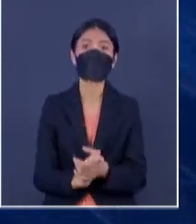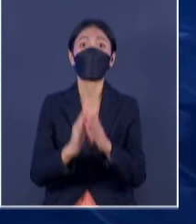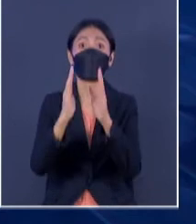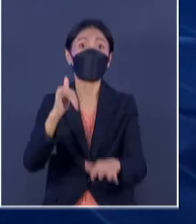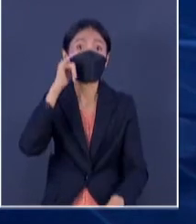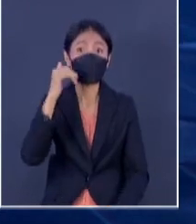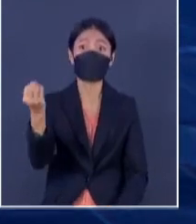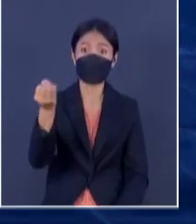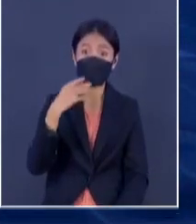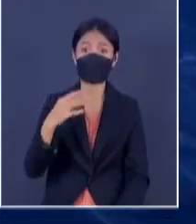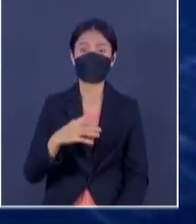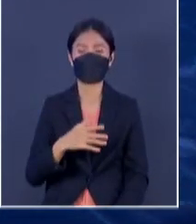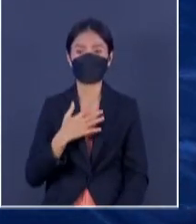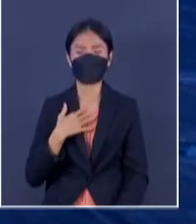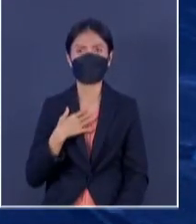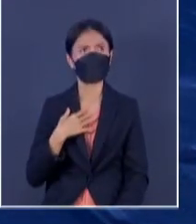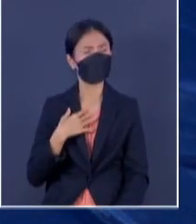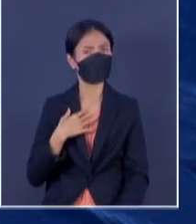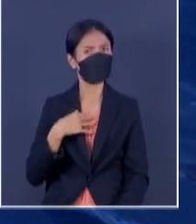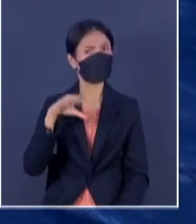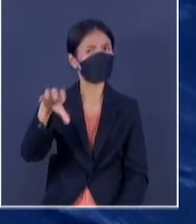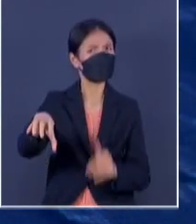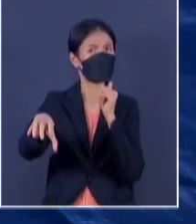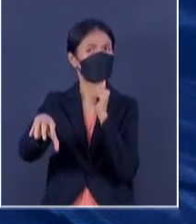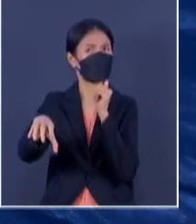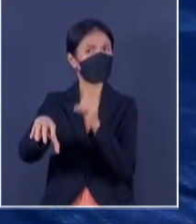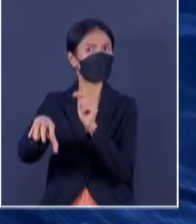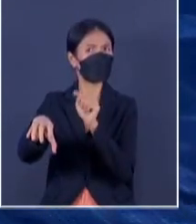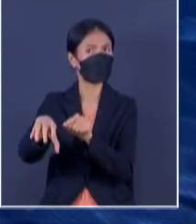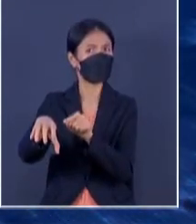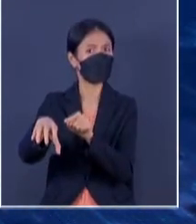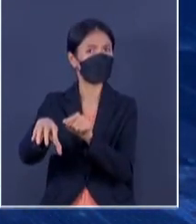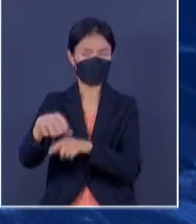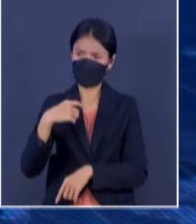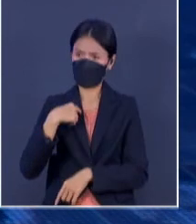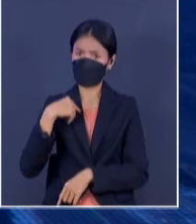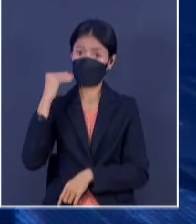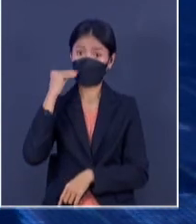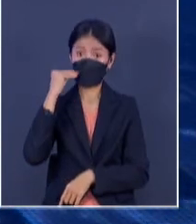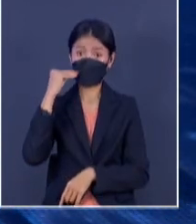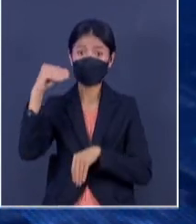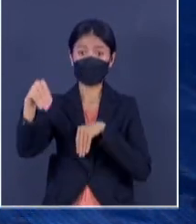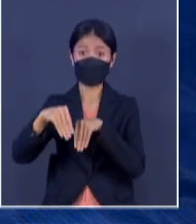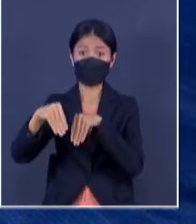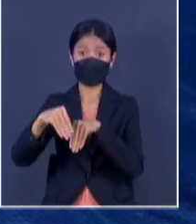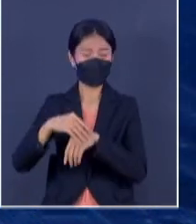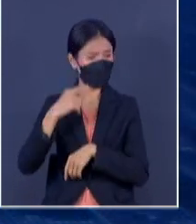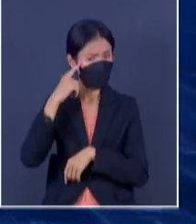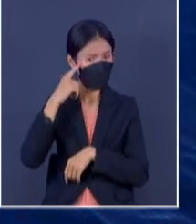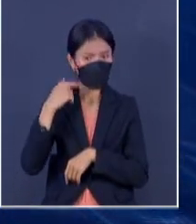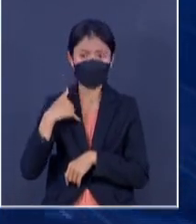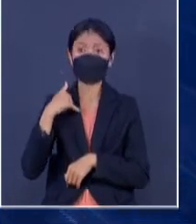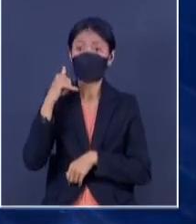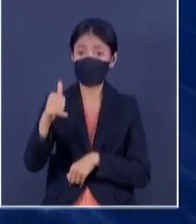ให้ไปรับที่จุดนี้ก็เอ๊ะมันใกล้ๆกับบ้านเลยนะพอไปถึงปุ๊บอ้าวบ้านของตัวเองอ้าวแม่ตัวเองแท้ๆเล